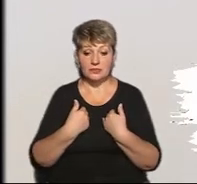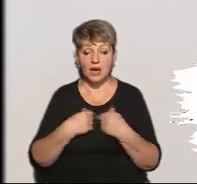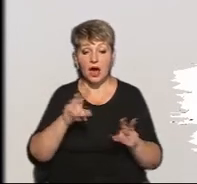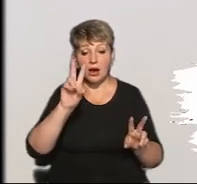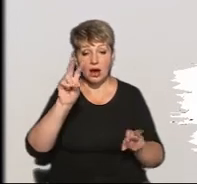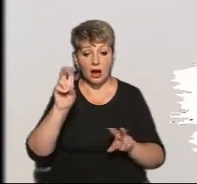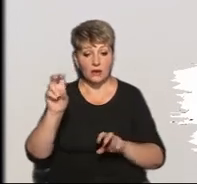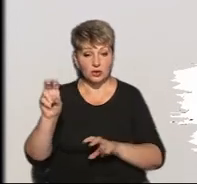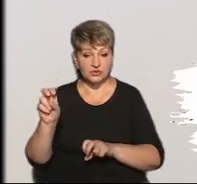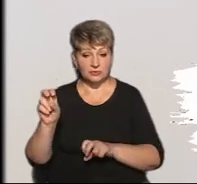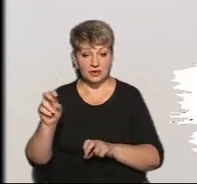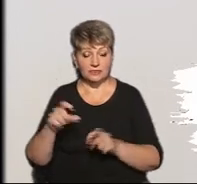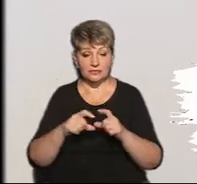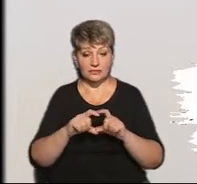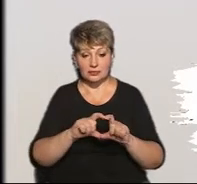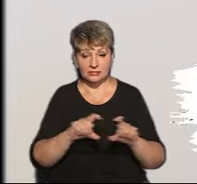галузями